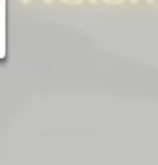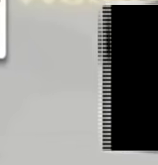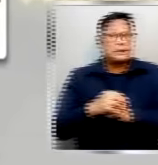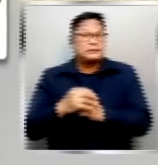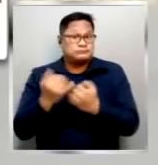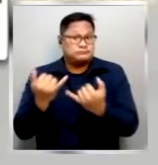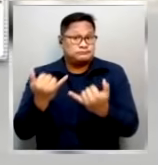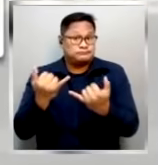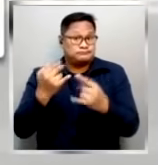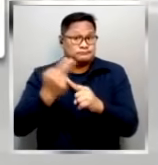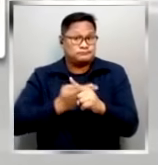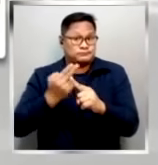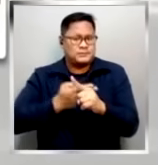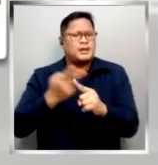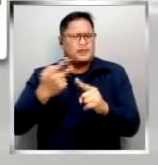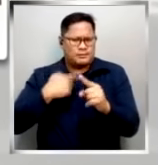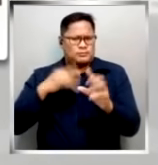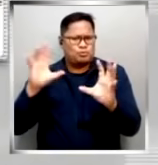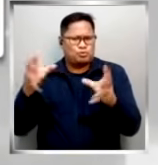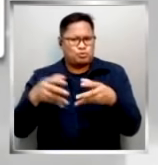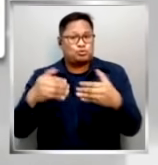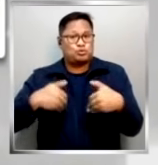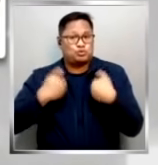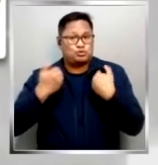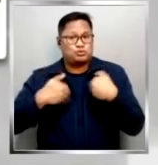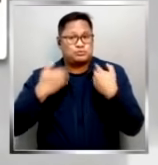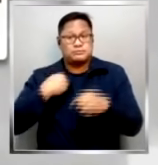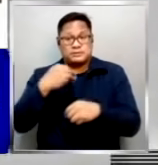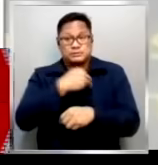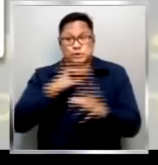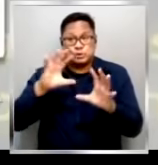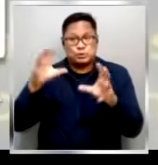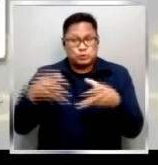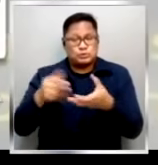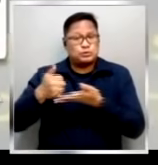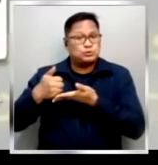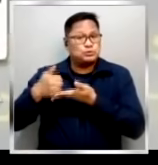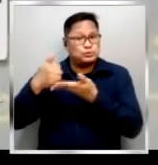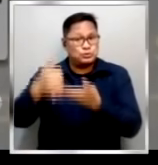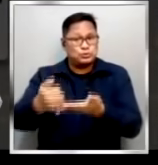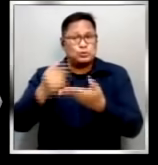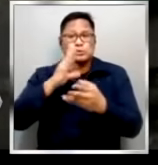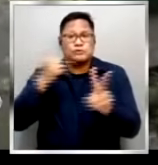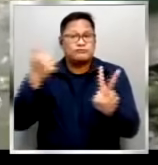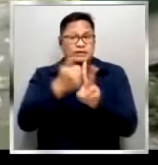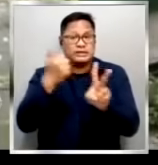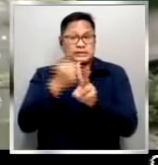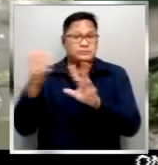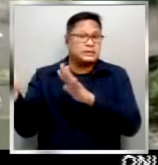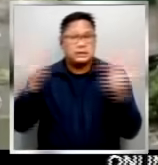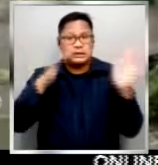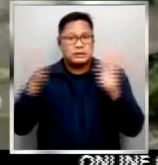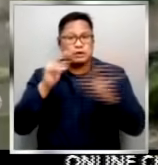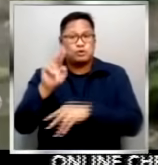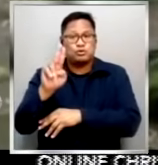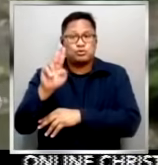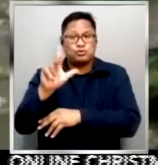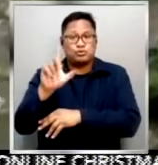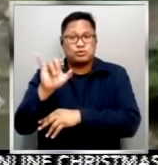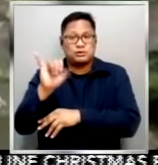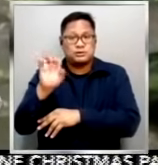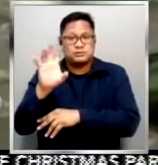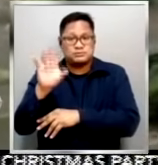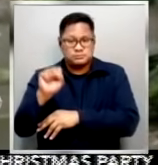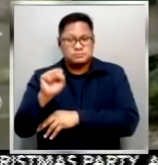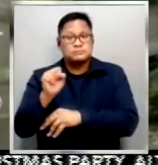naging aktibo na ang youth members ng grupo para tumulong sa mga nasalanta ng Bagyong Ulysses. Bahagi ng kanilang mga